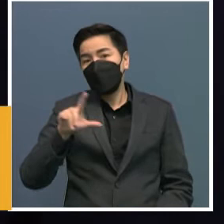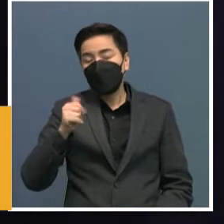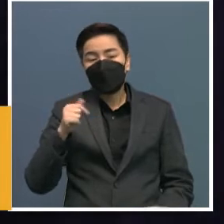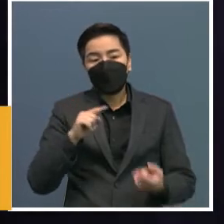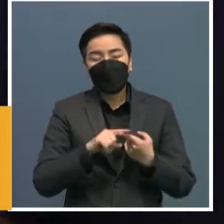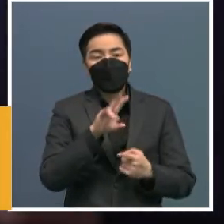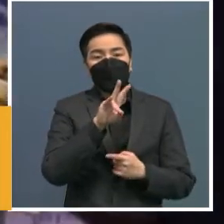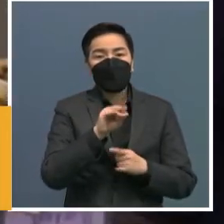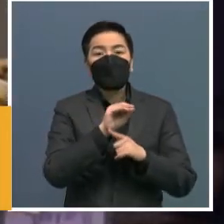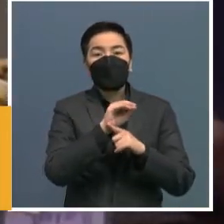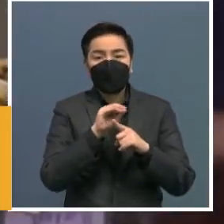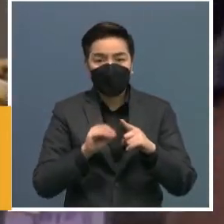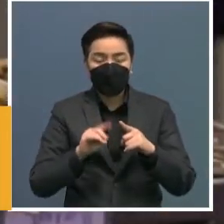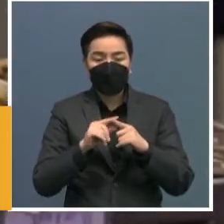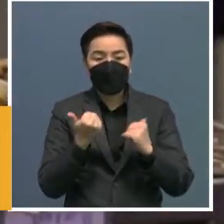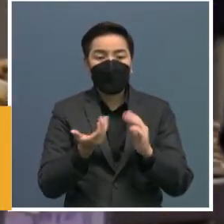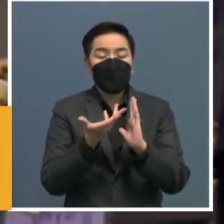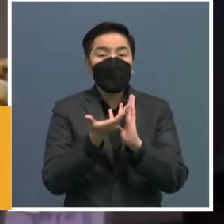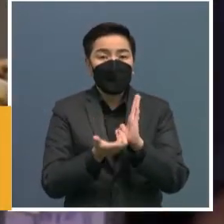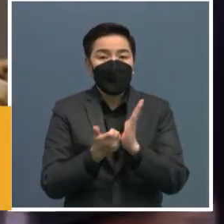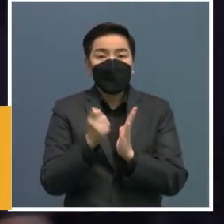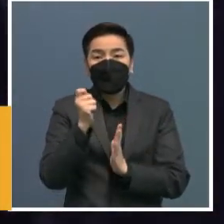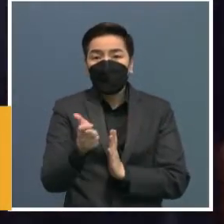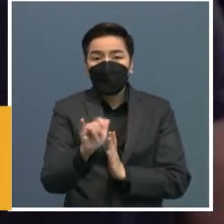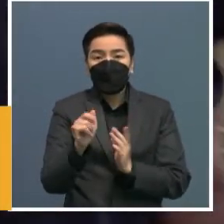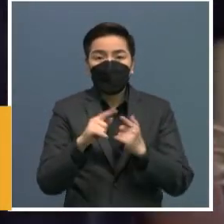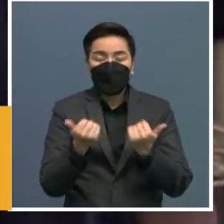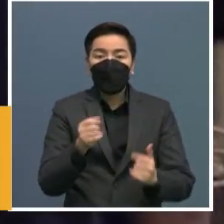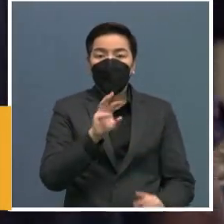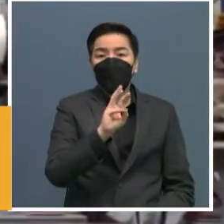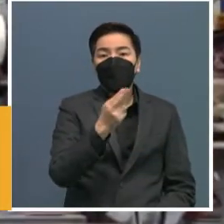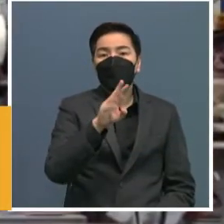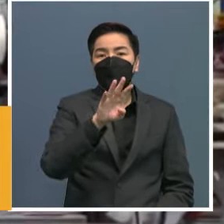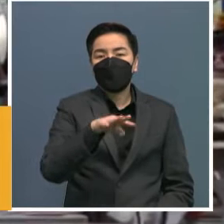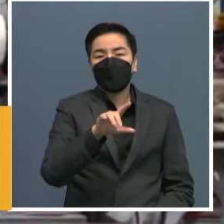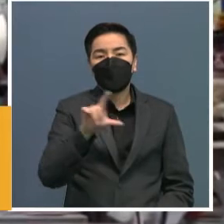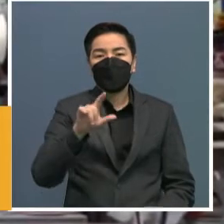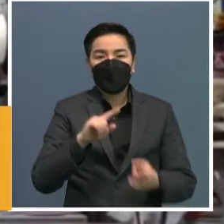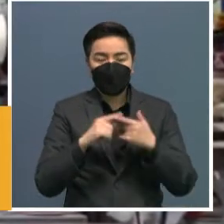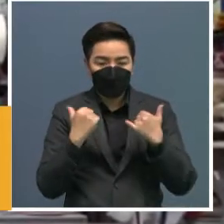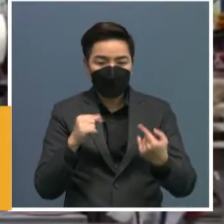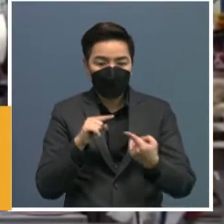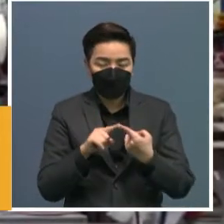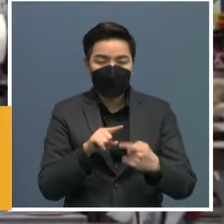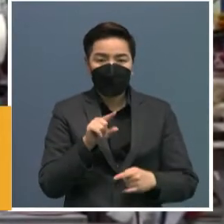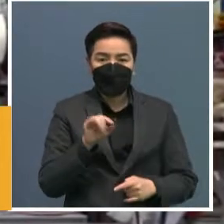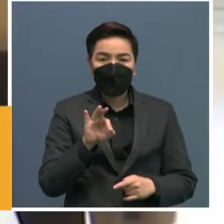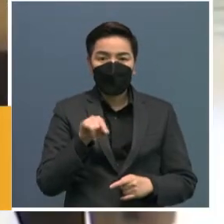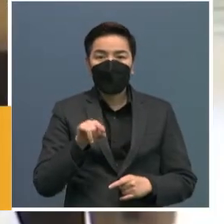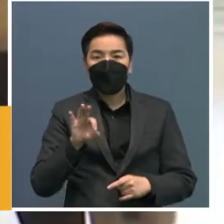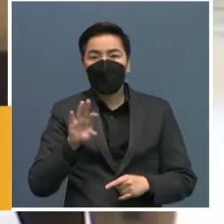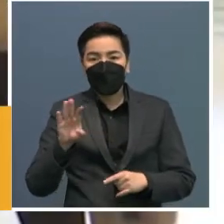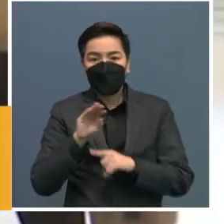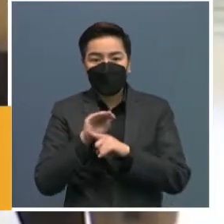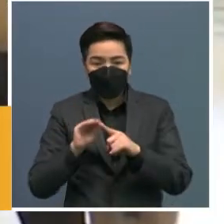เป็นร้อยละ70โดยประมาณคงเหลือยังนักศึกษาอยู่ที่ 6หมื่นสี่พันล้านบาทนะคะอยู่ที่ร้อยละ 29.9